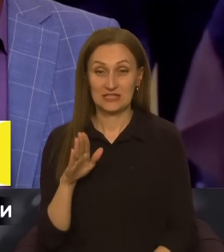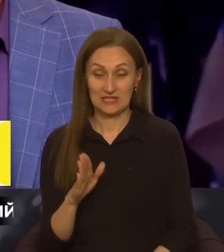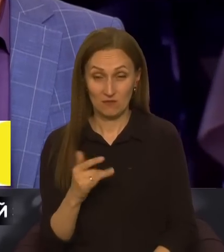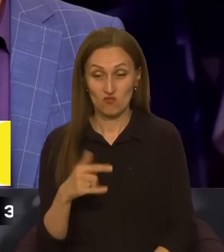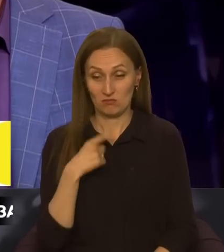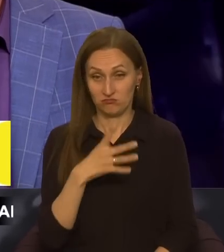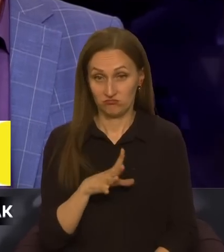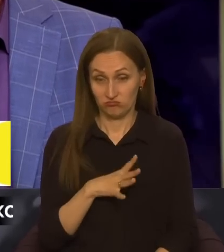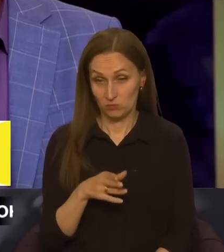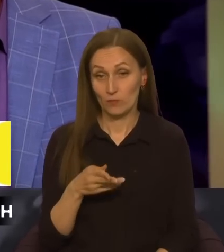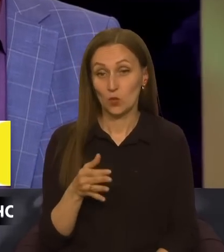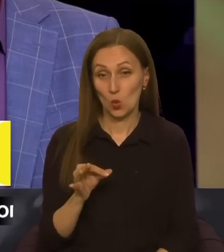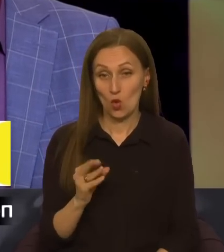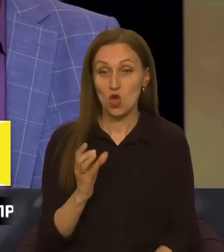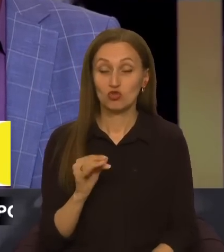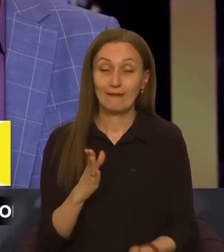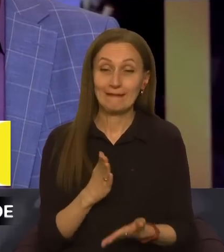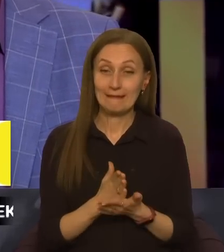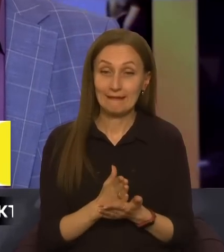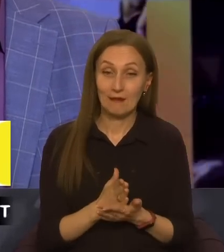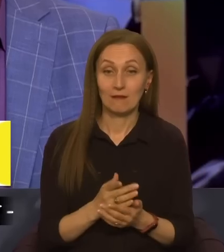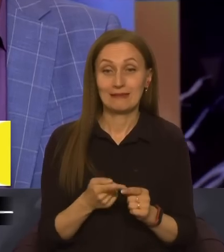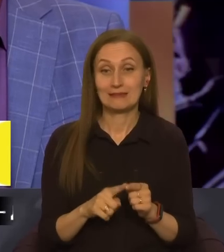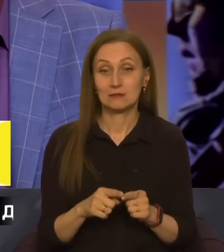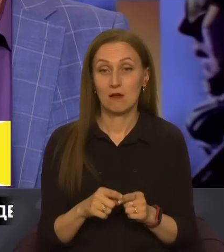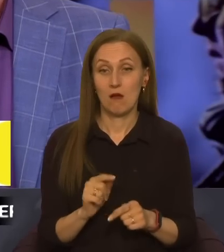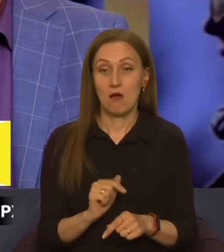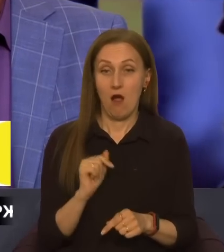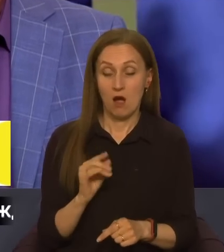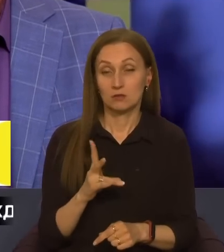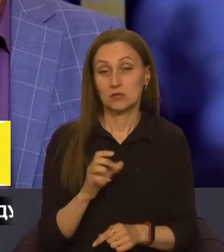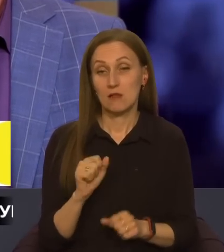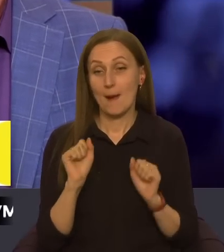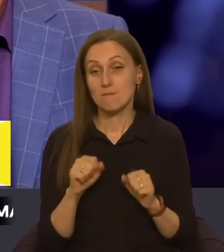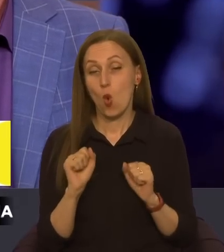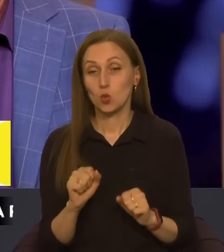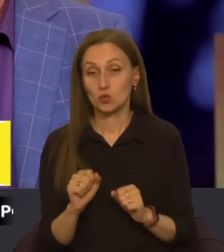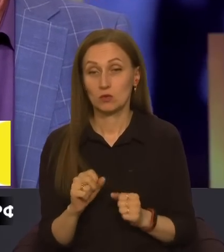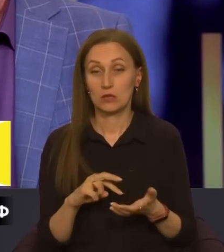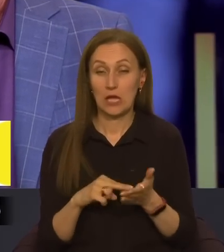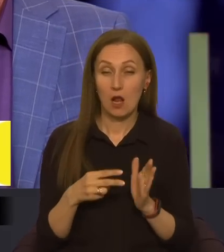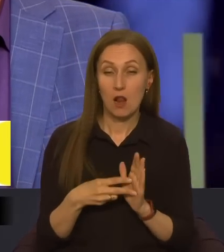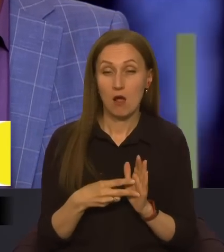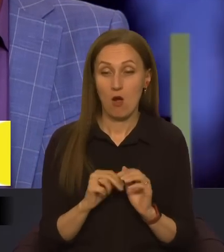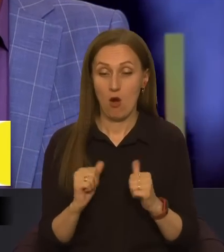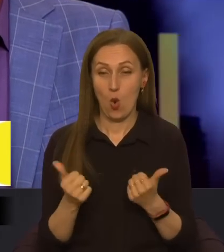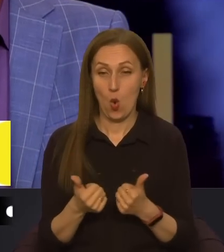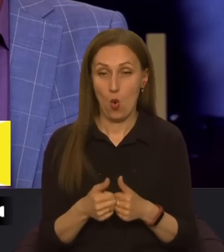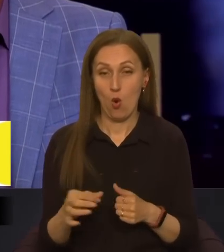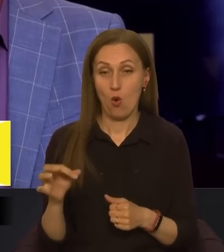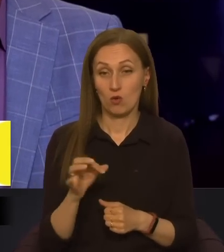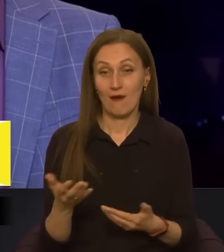щойно сказали, то чи не є це реакцією на можливість тактичного оточення, про